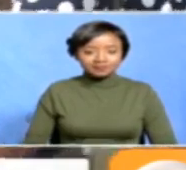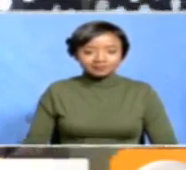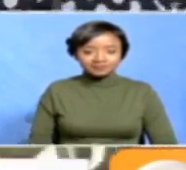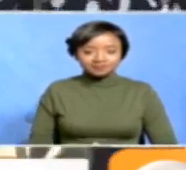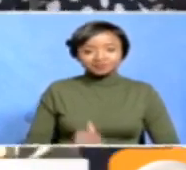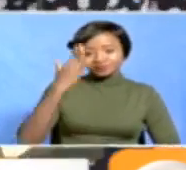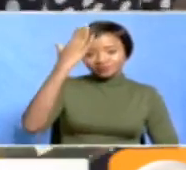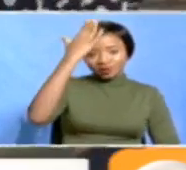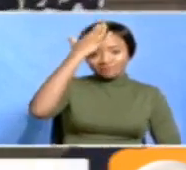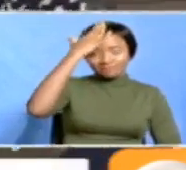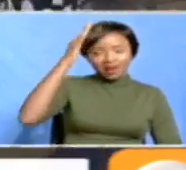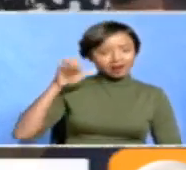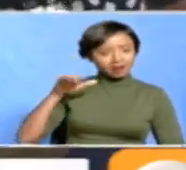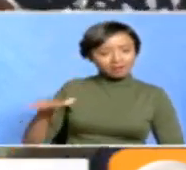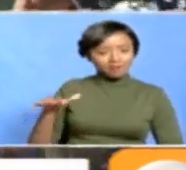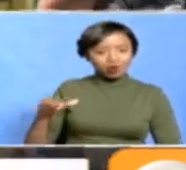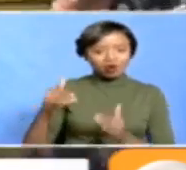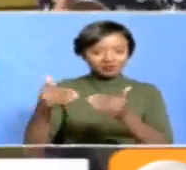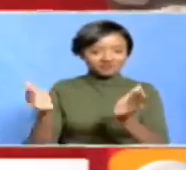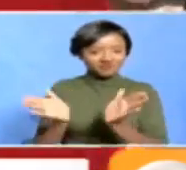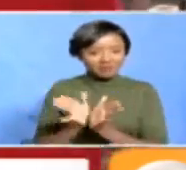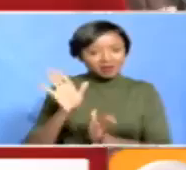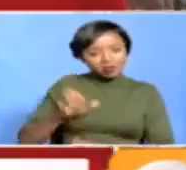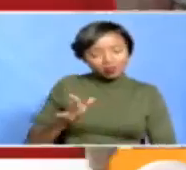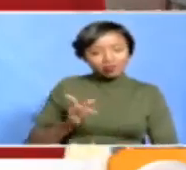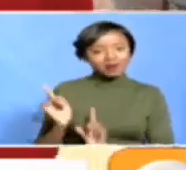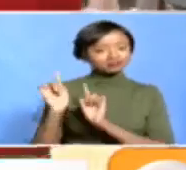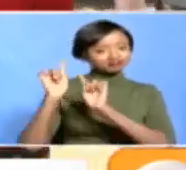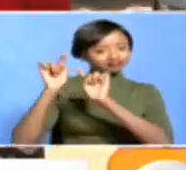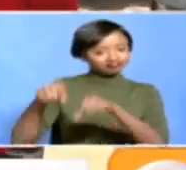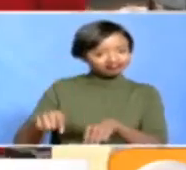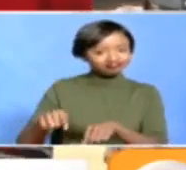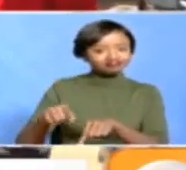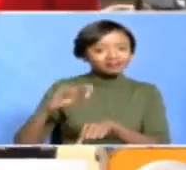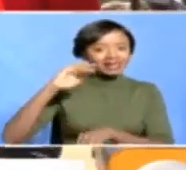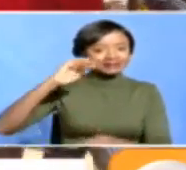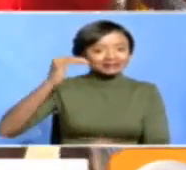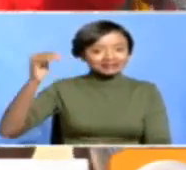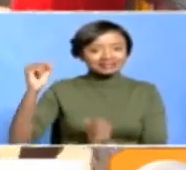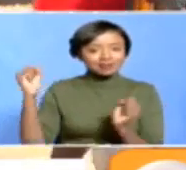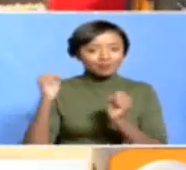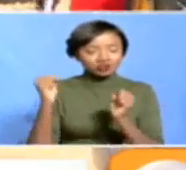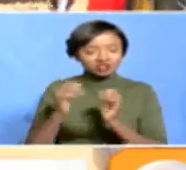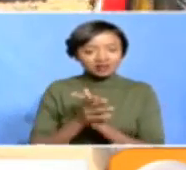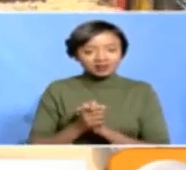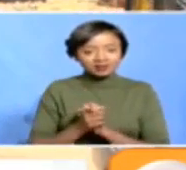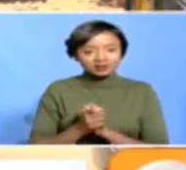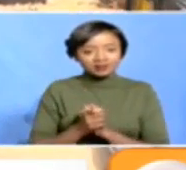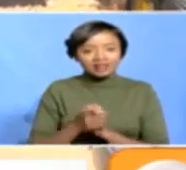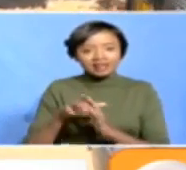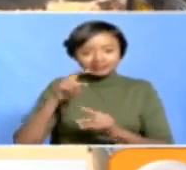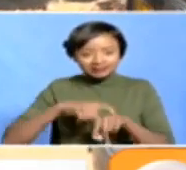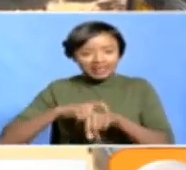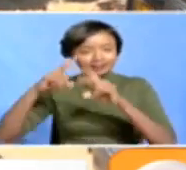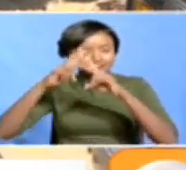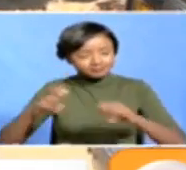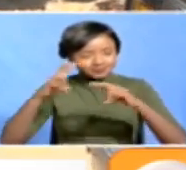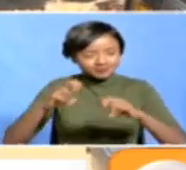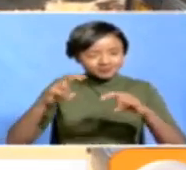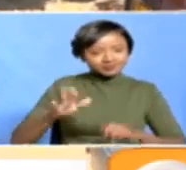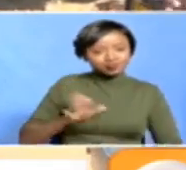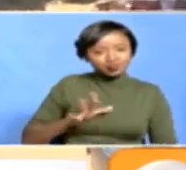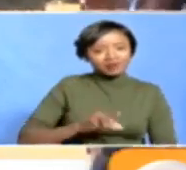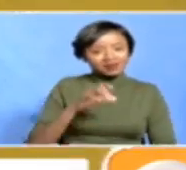Jumatatu asubuhi na familia ya Mildred Odira inajiwasilisha katika hifadhi ya maiti ya City baada ya kumtafuta kwa siku tano